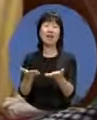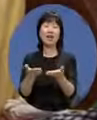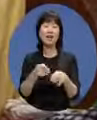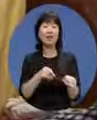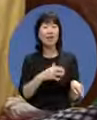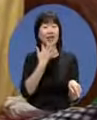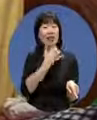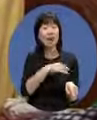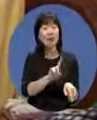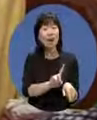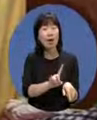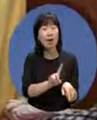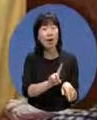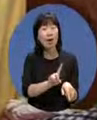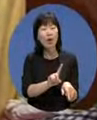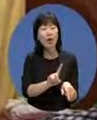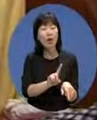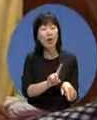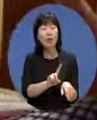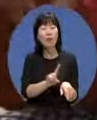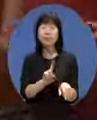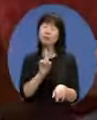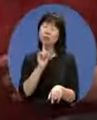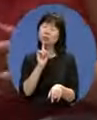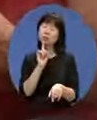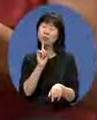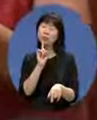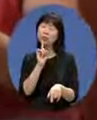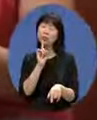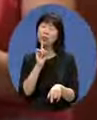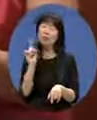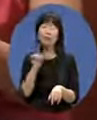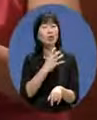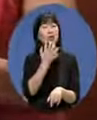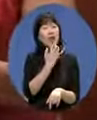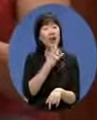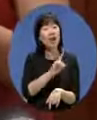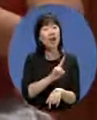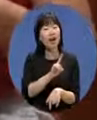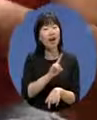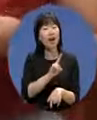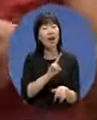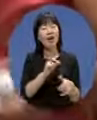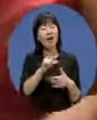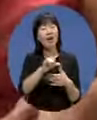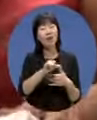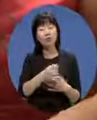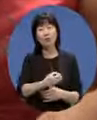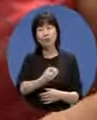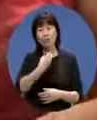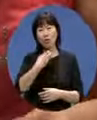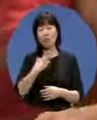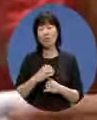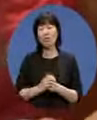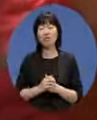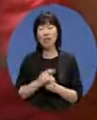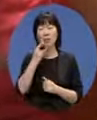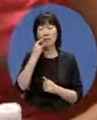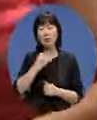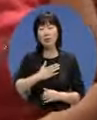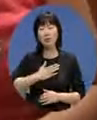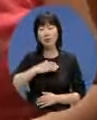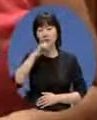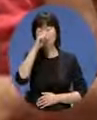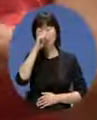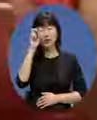무슨 색깔 마마 무슨 색깔 진우가 얘기했으면 어 엄마 기분